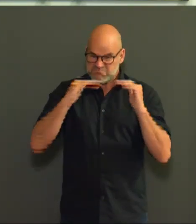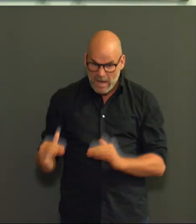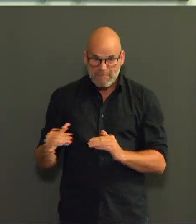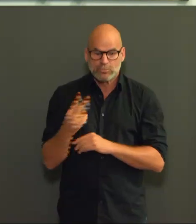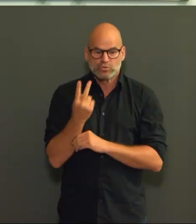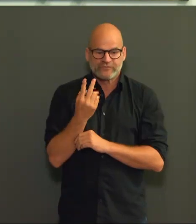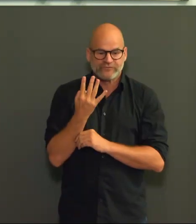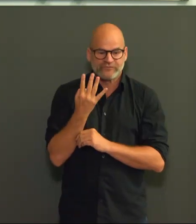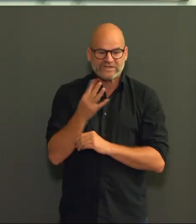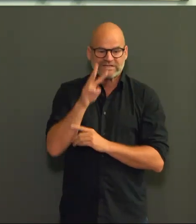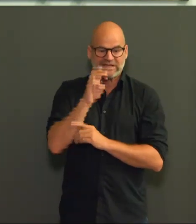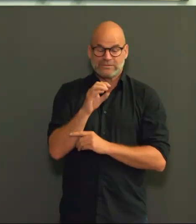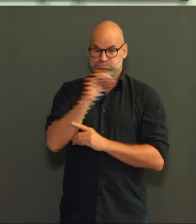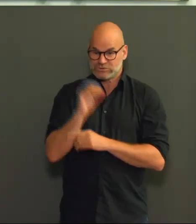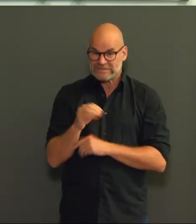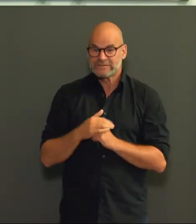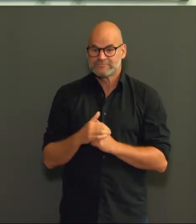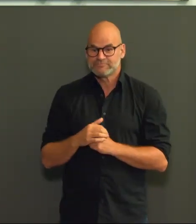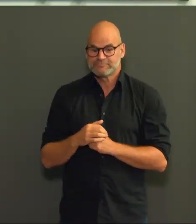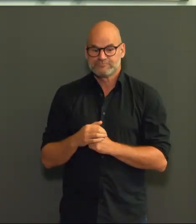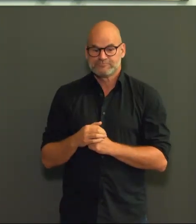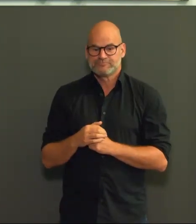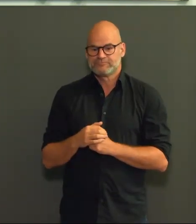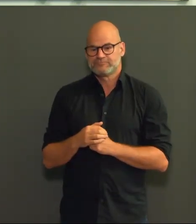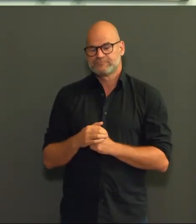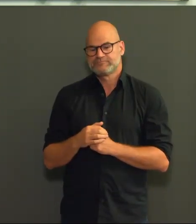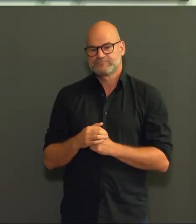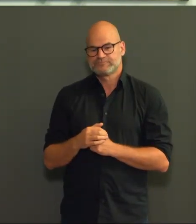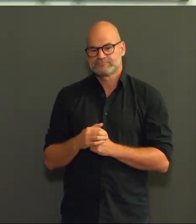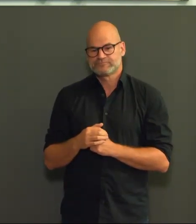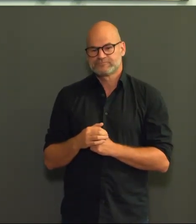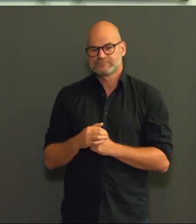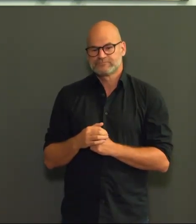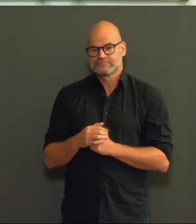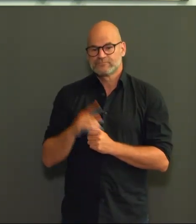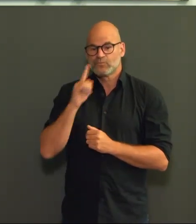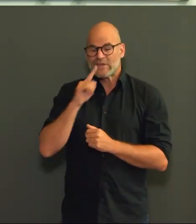Oudere mensen blijven nog steeds de belangrijkste COVID-slachtoffers.